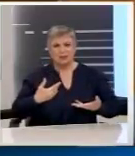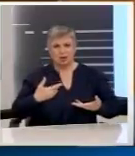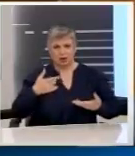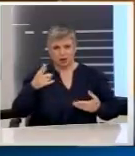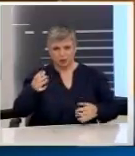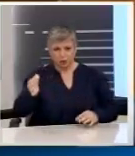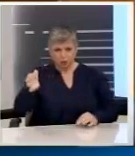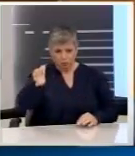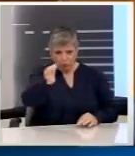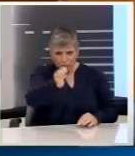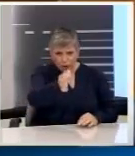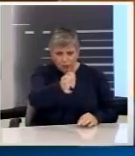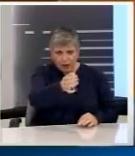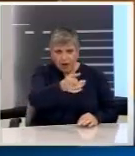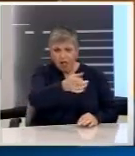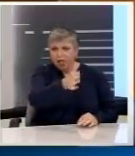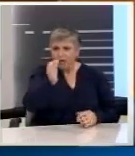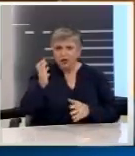δικαιοσύνη.